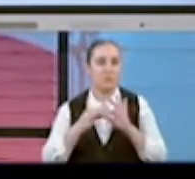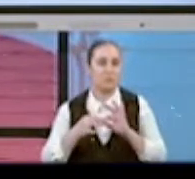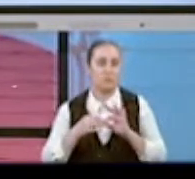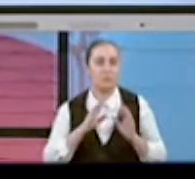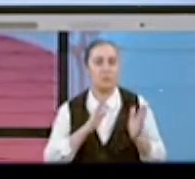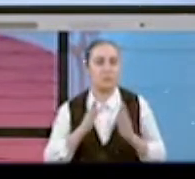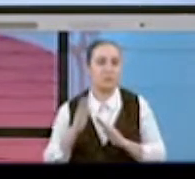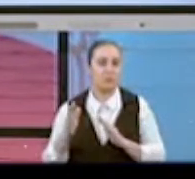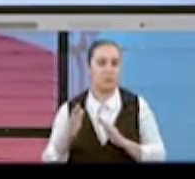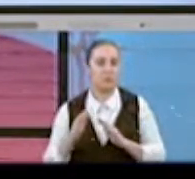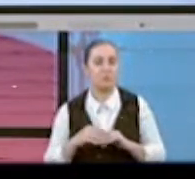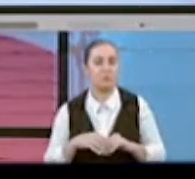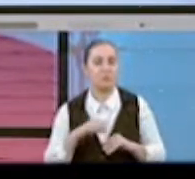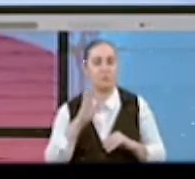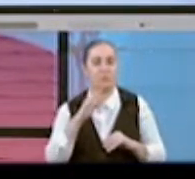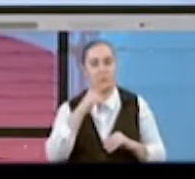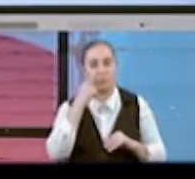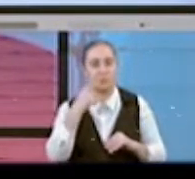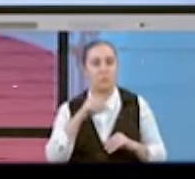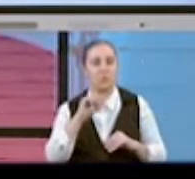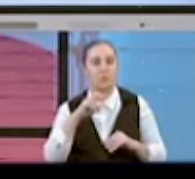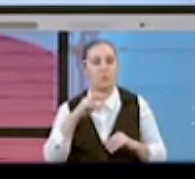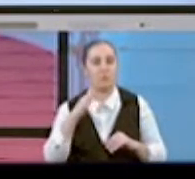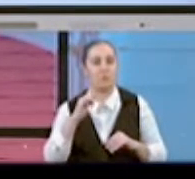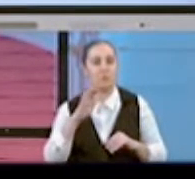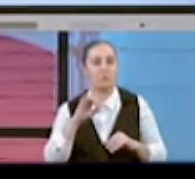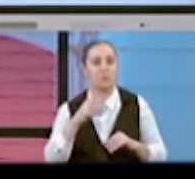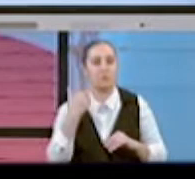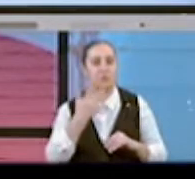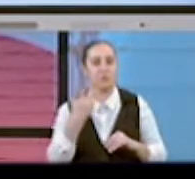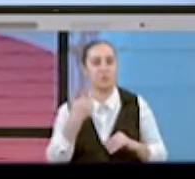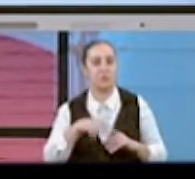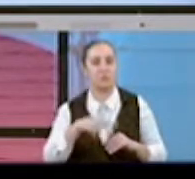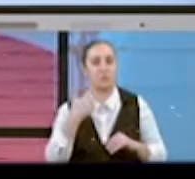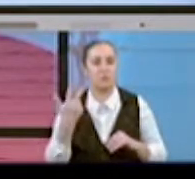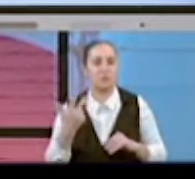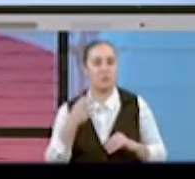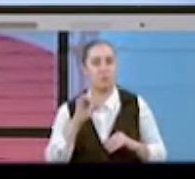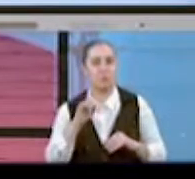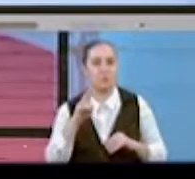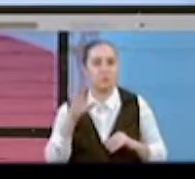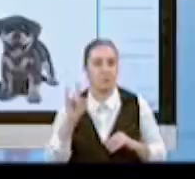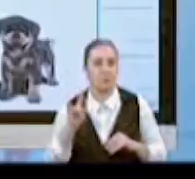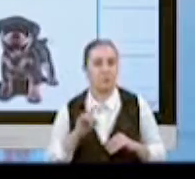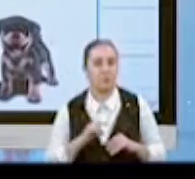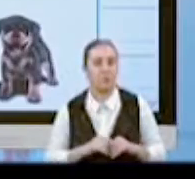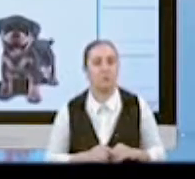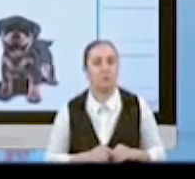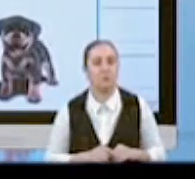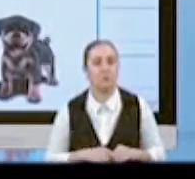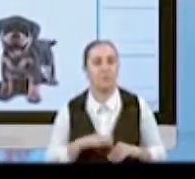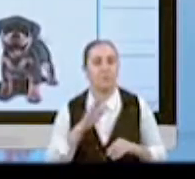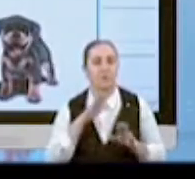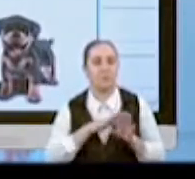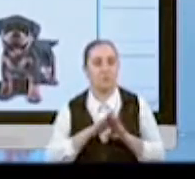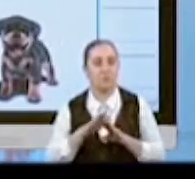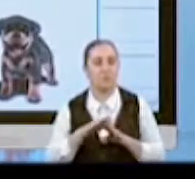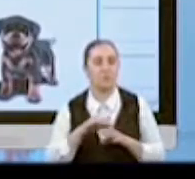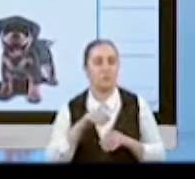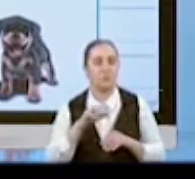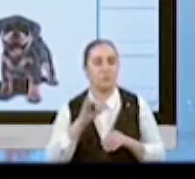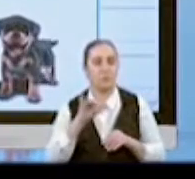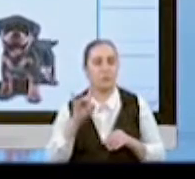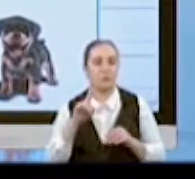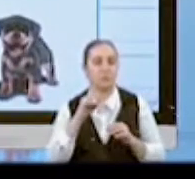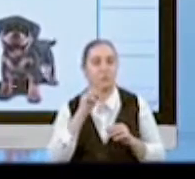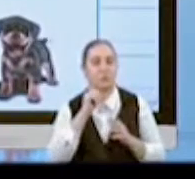определенном порядке. В русском алфавите 33 буквы. Выполним